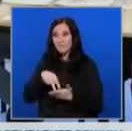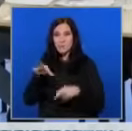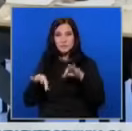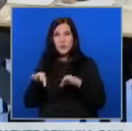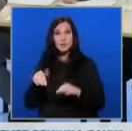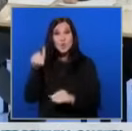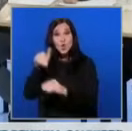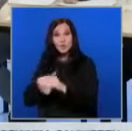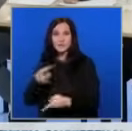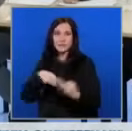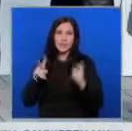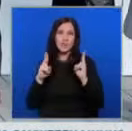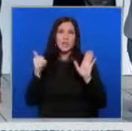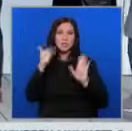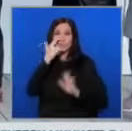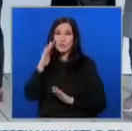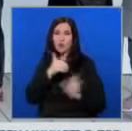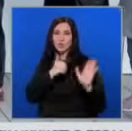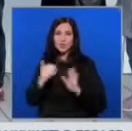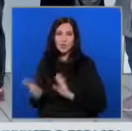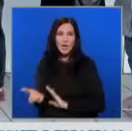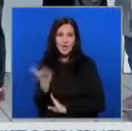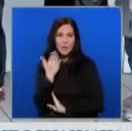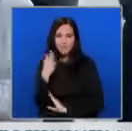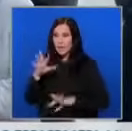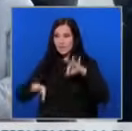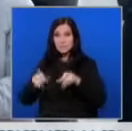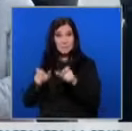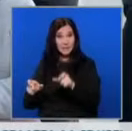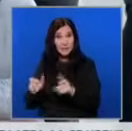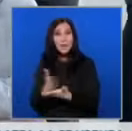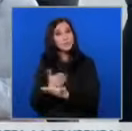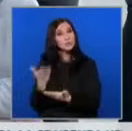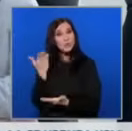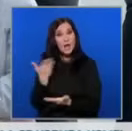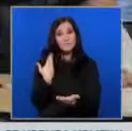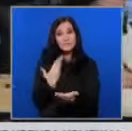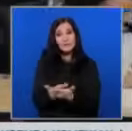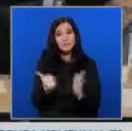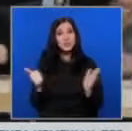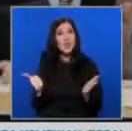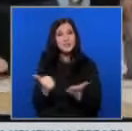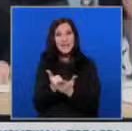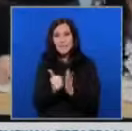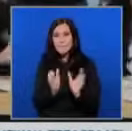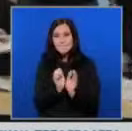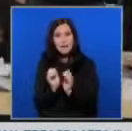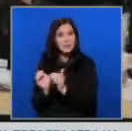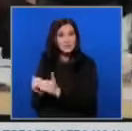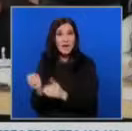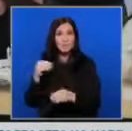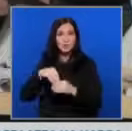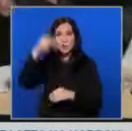търсене на решение. 6 милиона и 600 хиляди избиратели, между които и представителите на 16 малцинства, включително